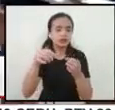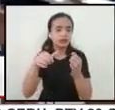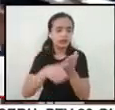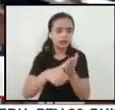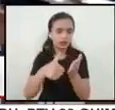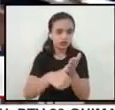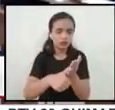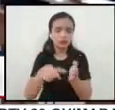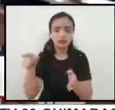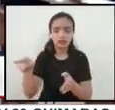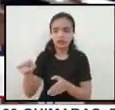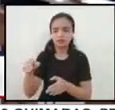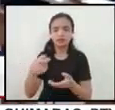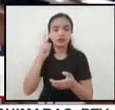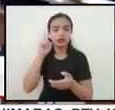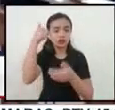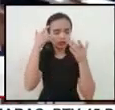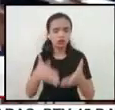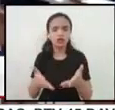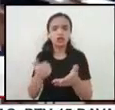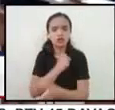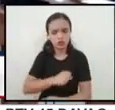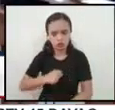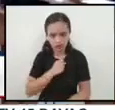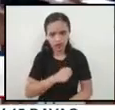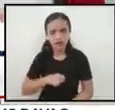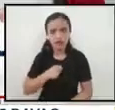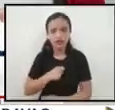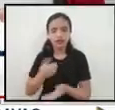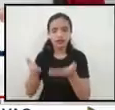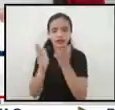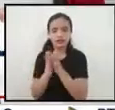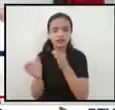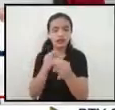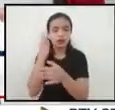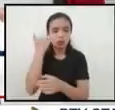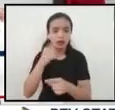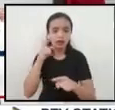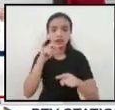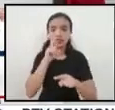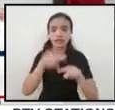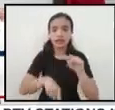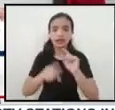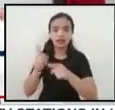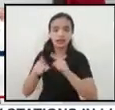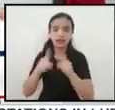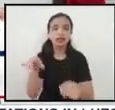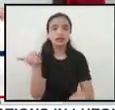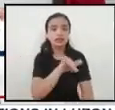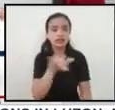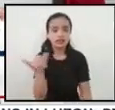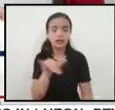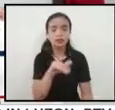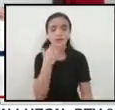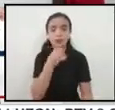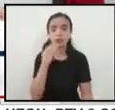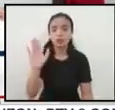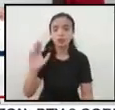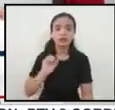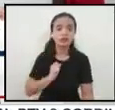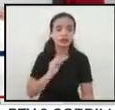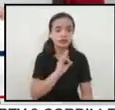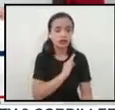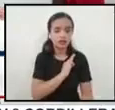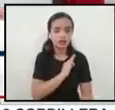Mamba at nagpaliwanag na kaya hindi siya nakakapunta sa mga pagdinig, gayon din ang kanyang mga empleyado sa Kapitolyo